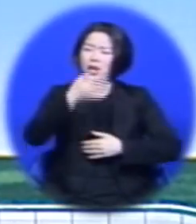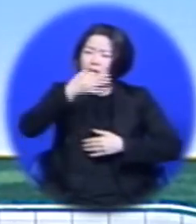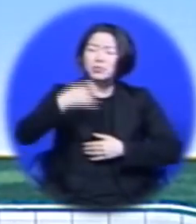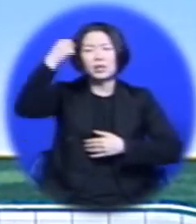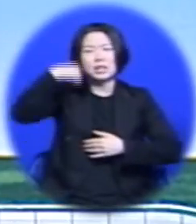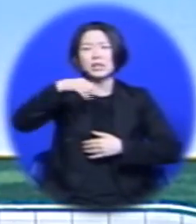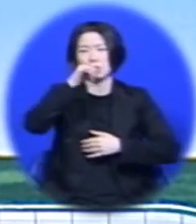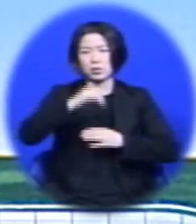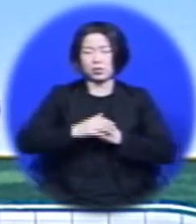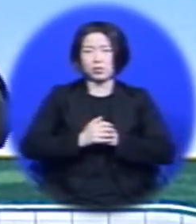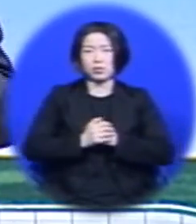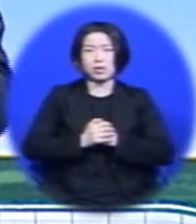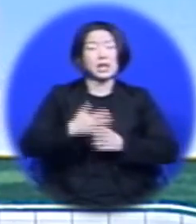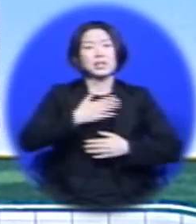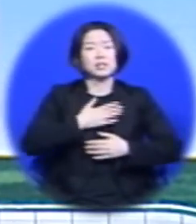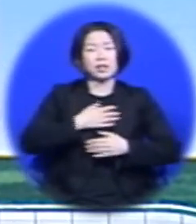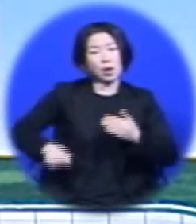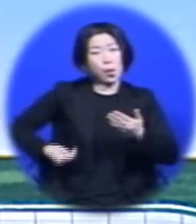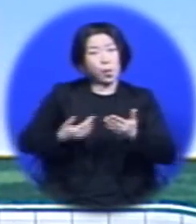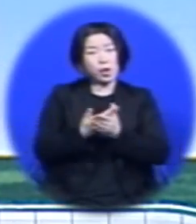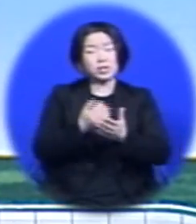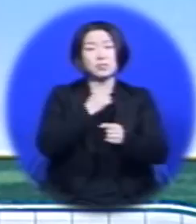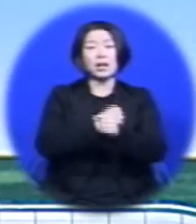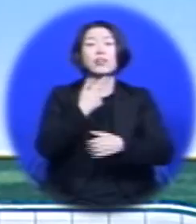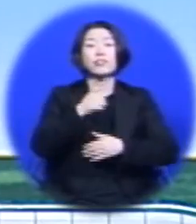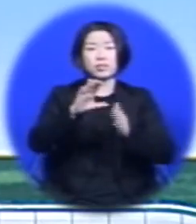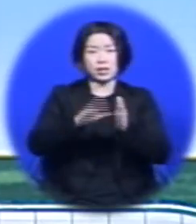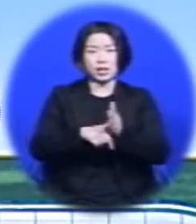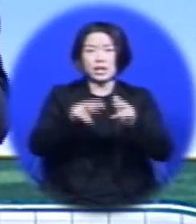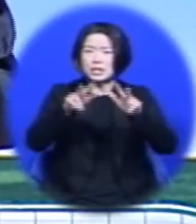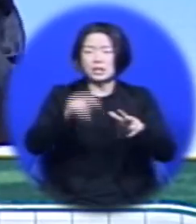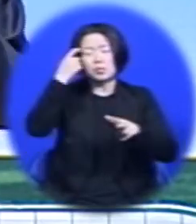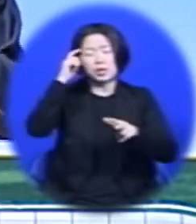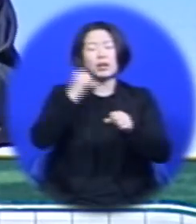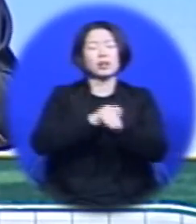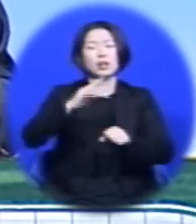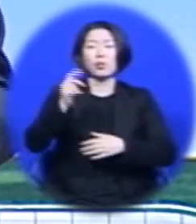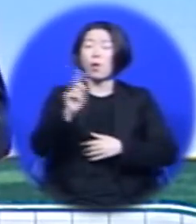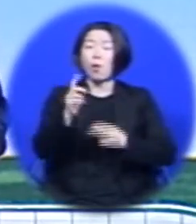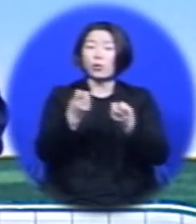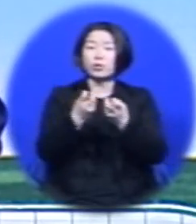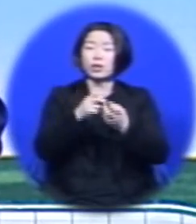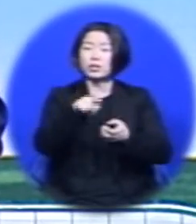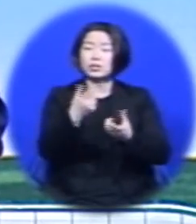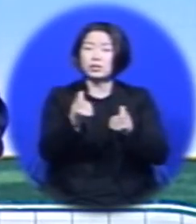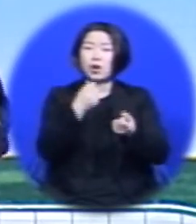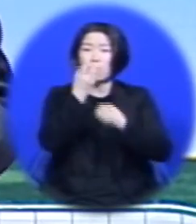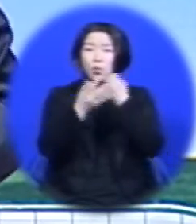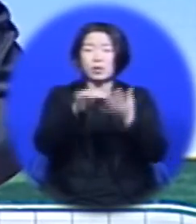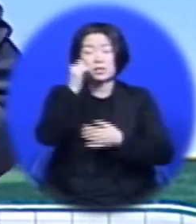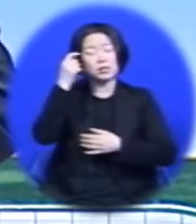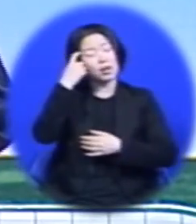겁니다 제가 회심 하게 되던 때 지금 생각해도 내가 어떻게 그런 고백을 했었나 싶습니다